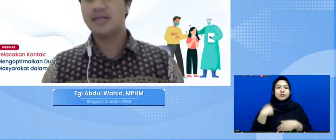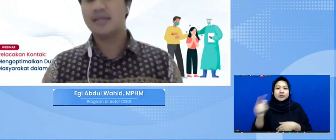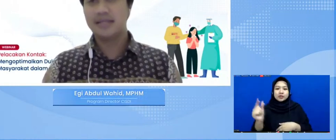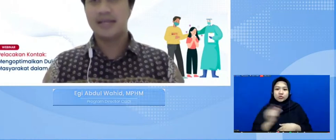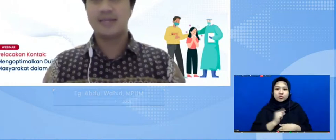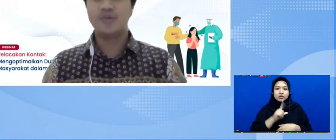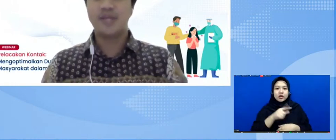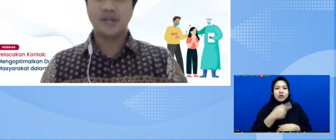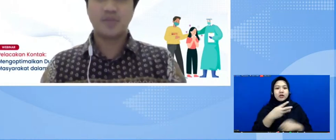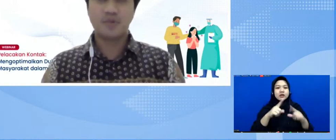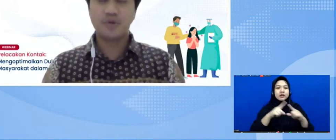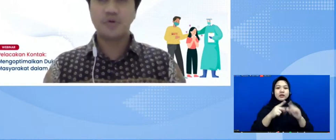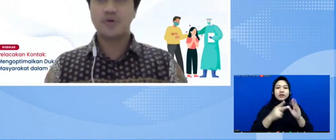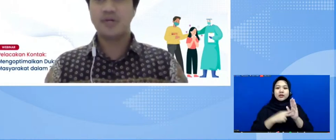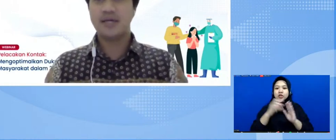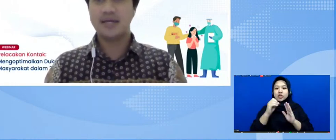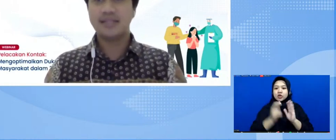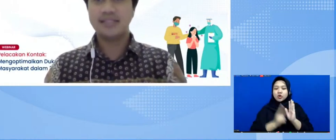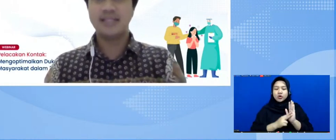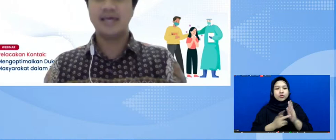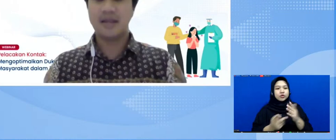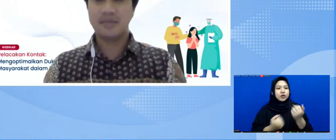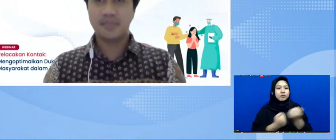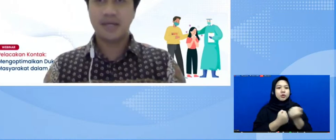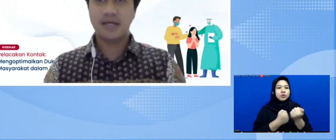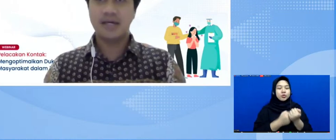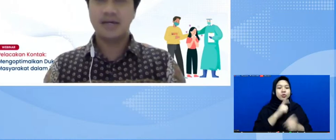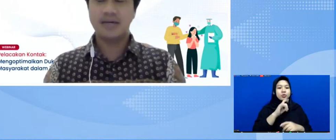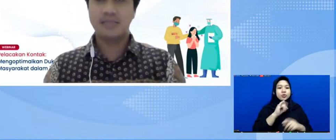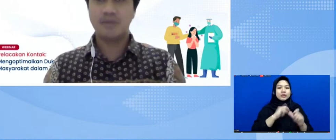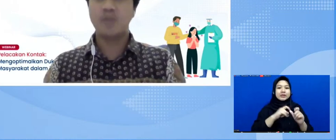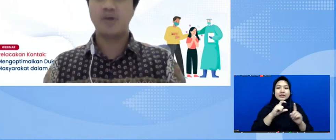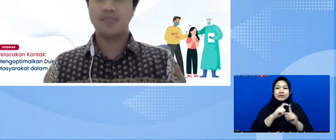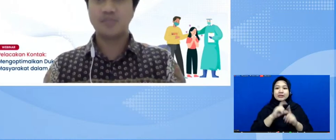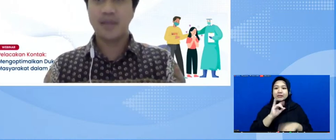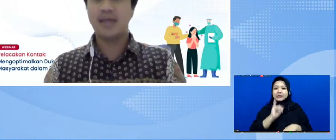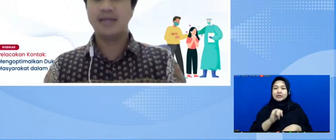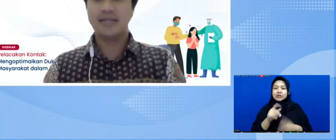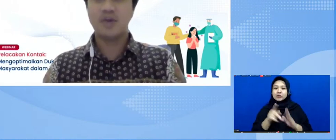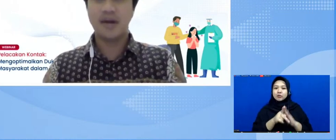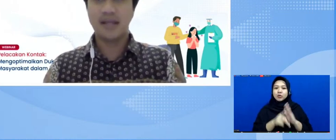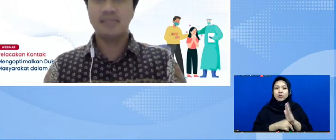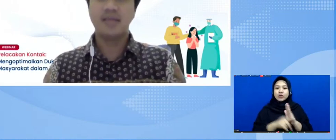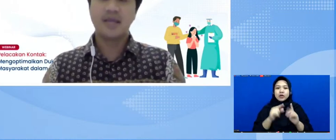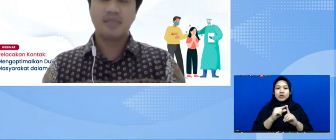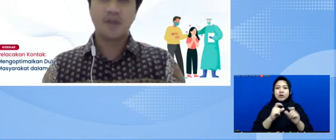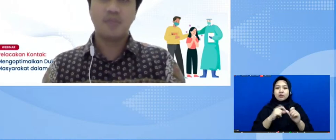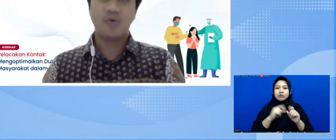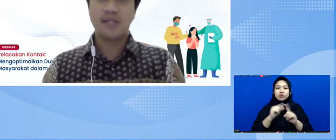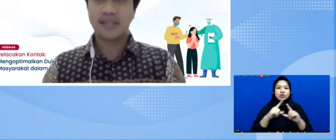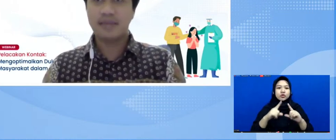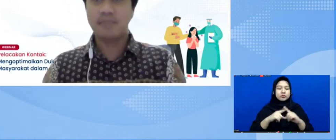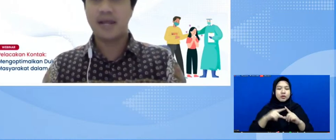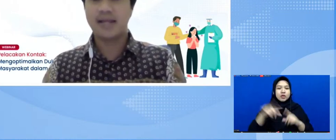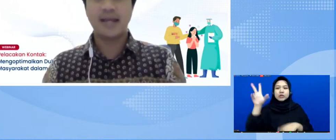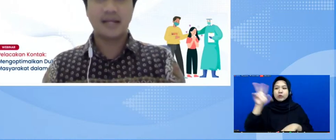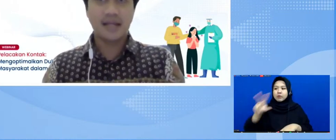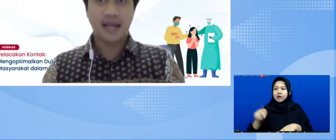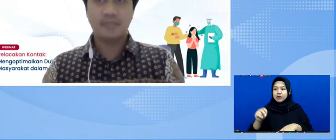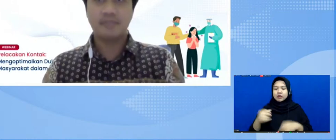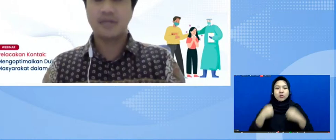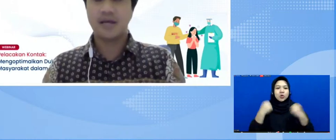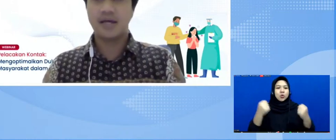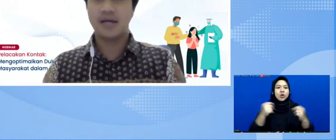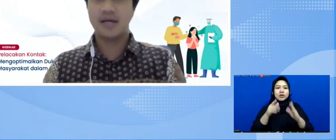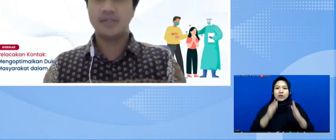On dan kemudian Land On pun mendukung CISDI dalam melalui program PUSPA ya di Jawa Barat melalui penguatan peran kader